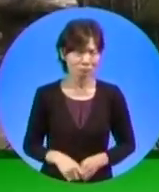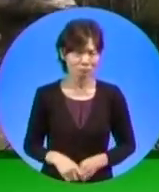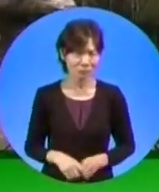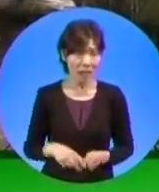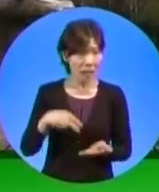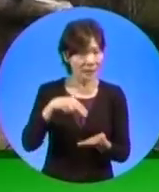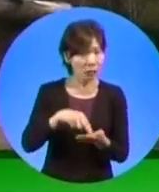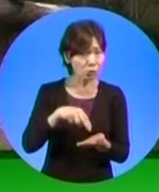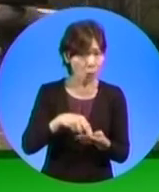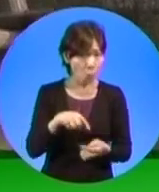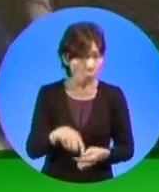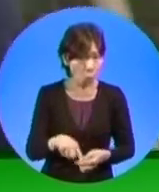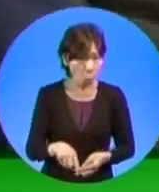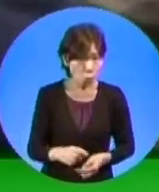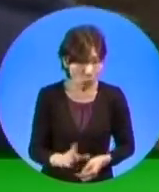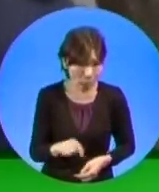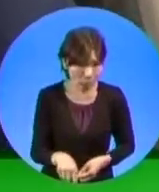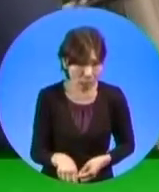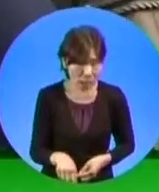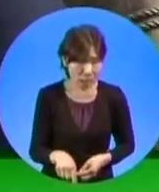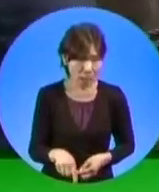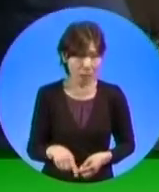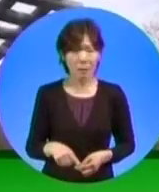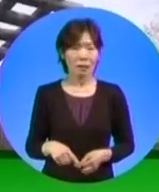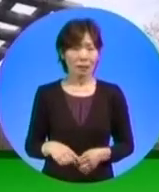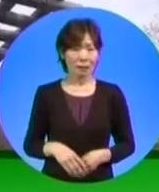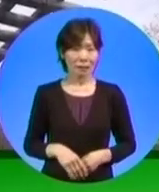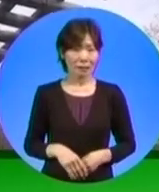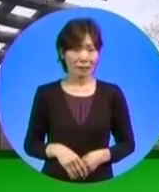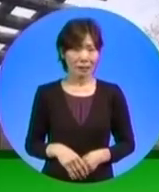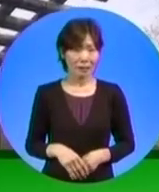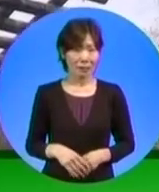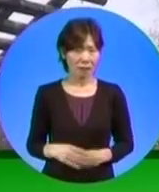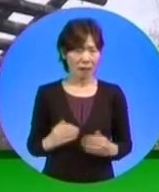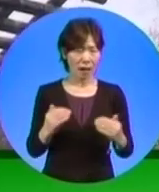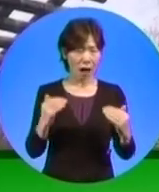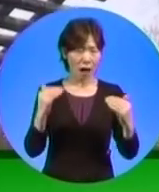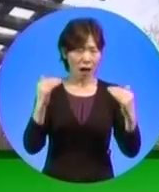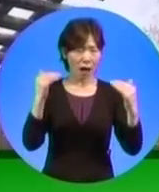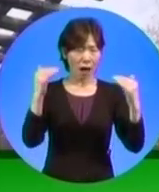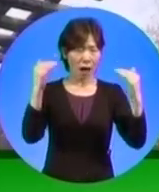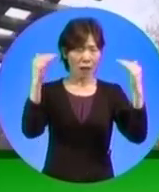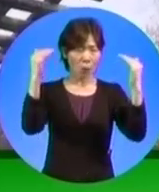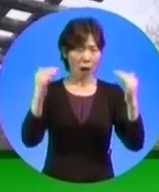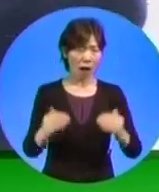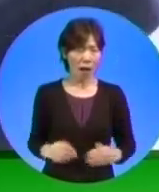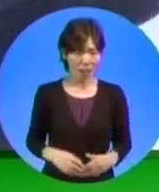内藤さん大丈夫ですか？頑張ってくださいよ。 これ立つの？この